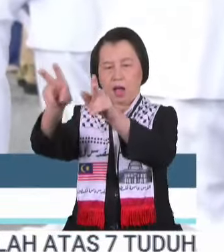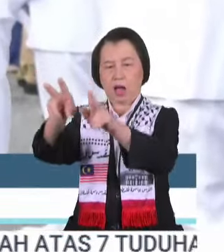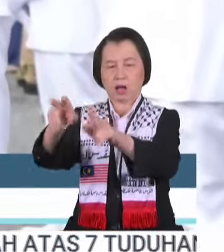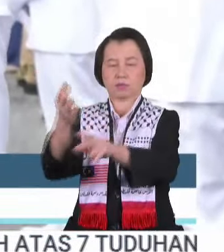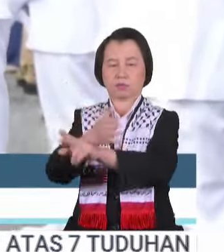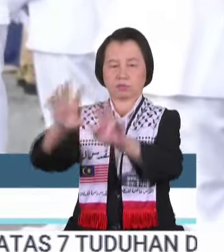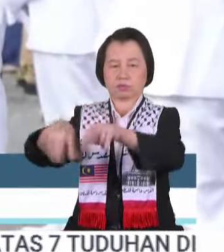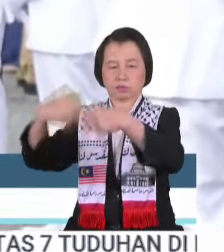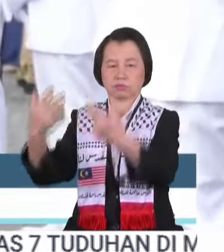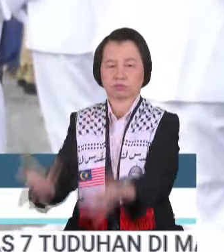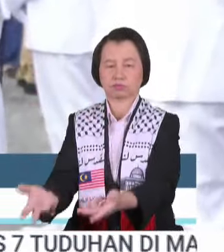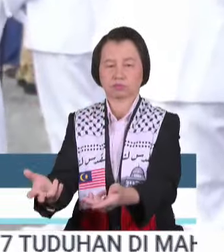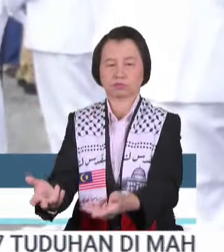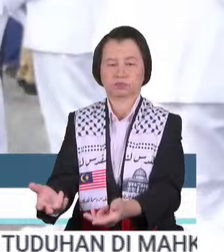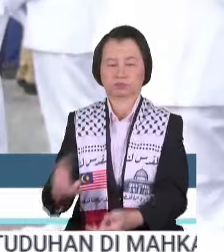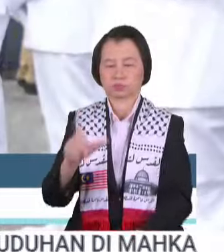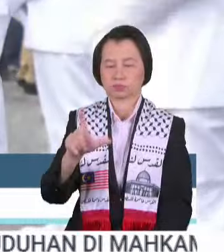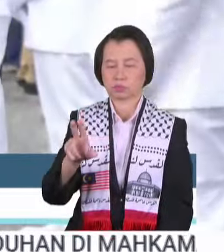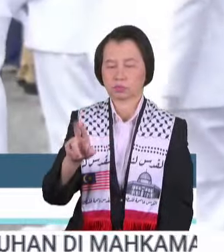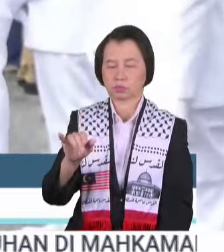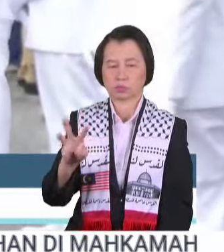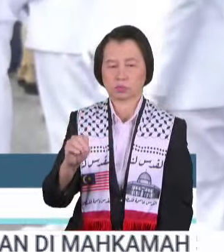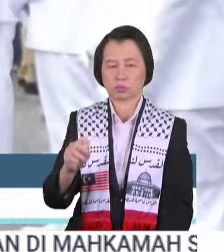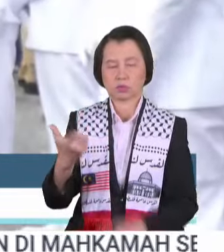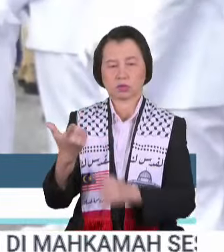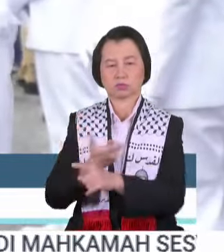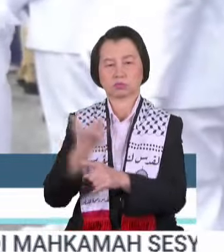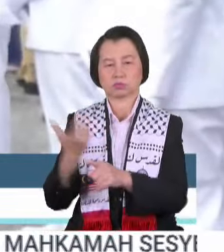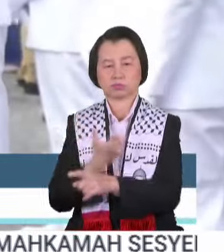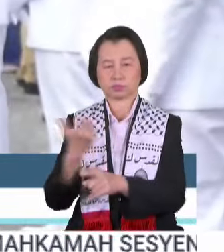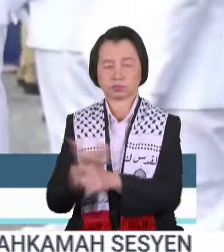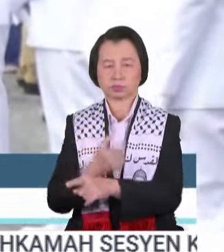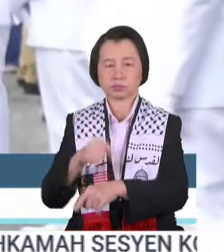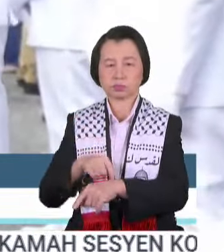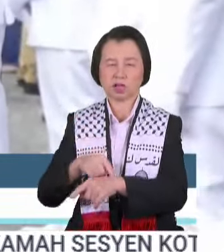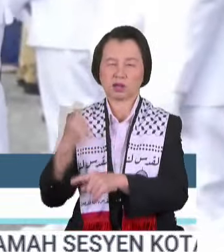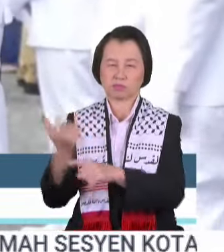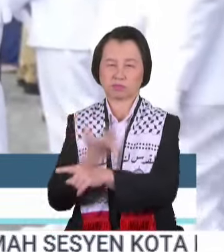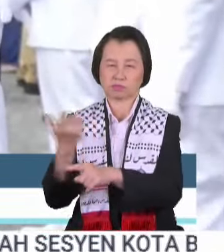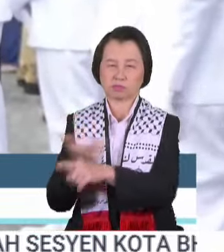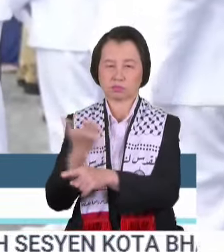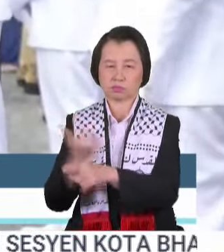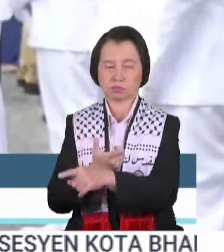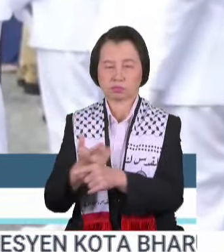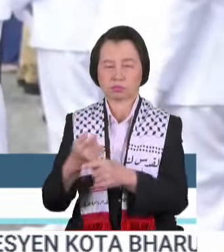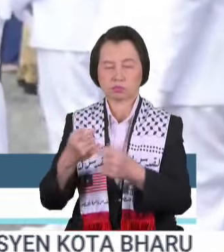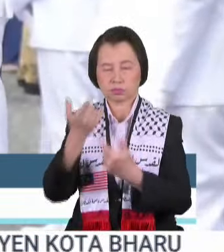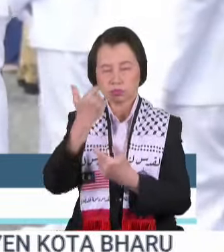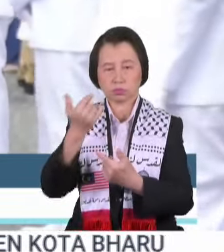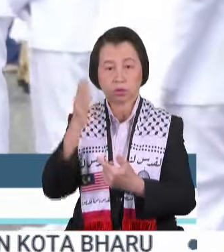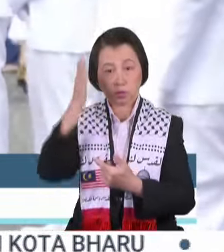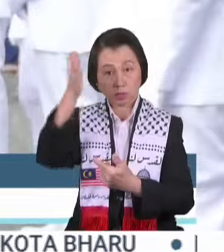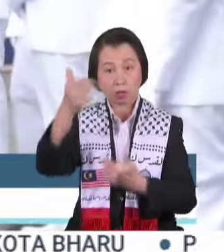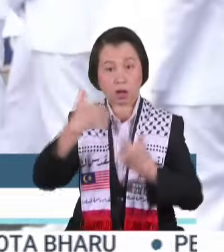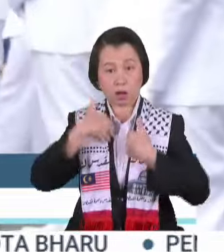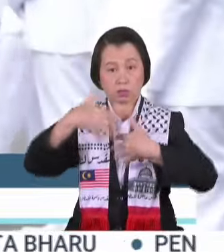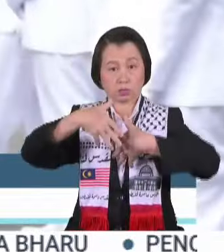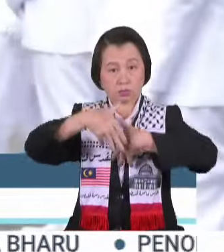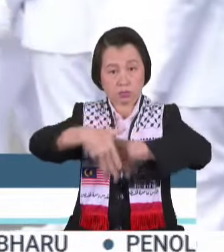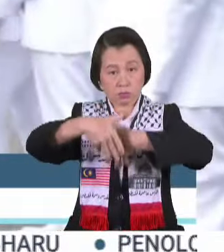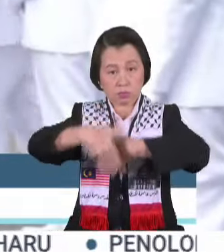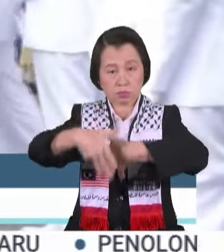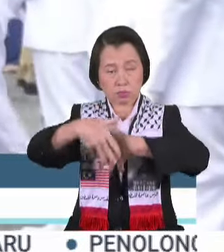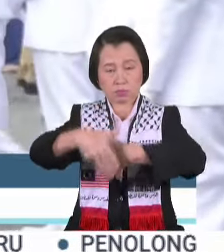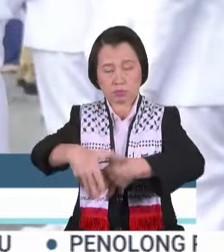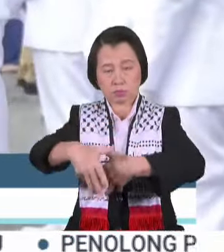sebelum terhempas di pangkalan TLDM Lumut ketika sedang menjalani latihan raptai bersempena lintas langsung ataupun